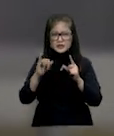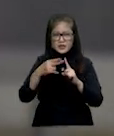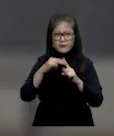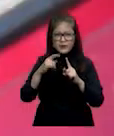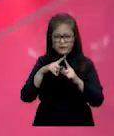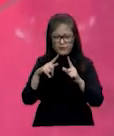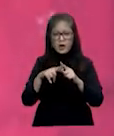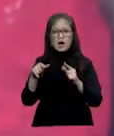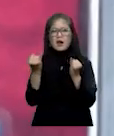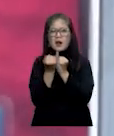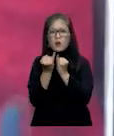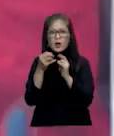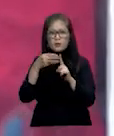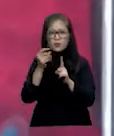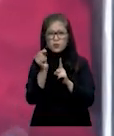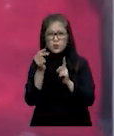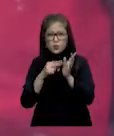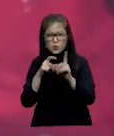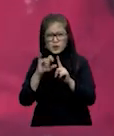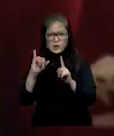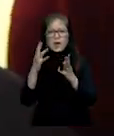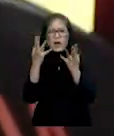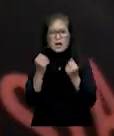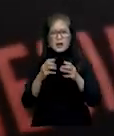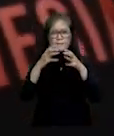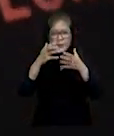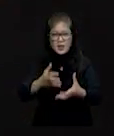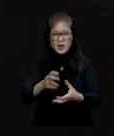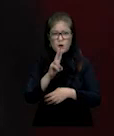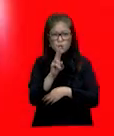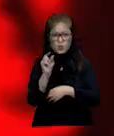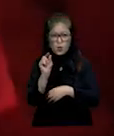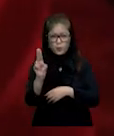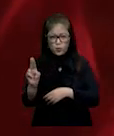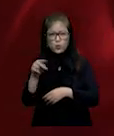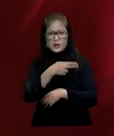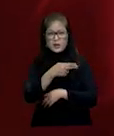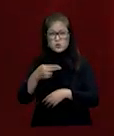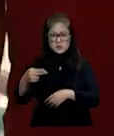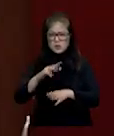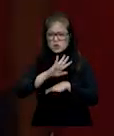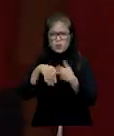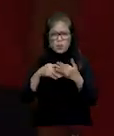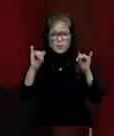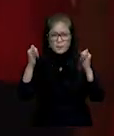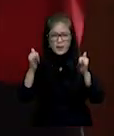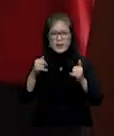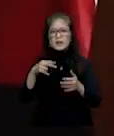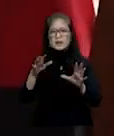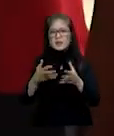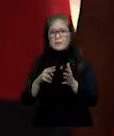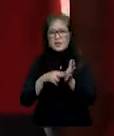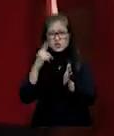Burundi. Seluruh pemain berharap ajang Piala Dunia U20 tetap digelar di Indonesia. Seluruh pemain timnas percaya Ketua